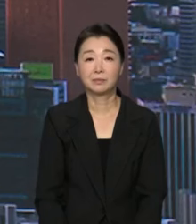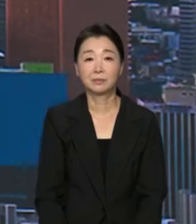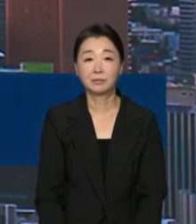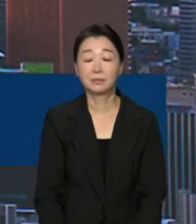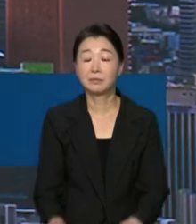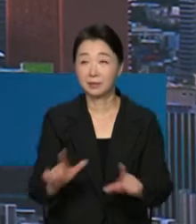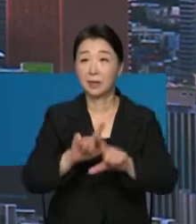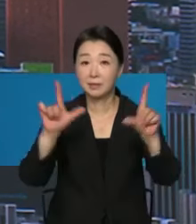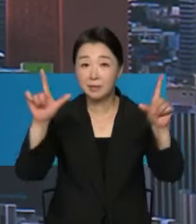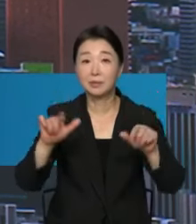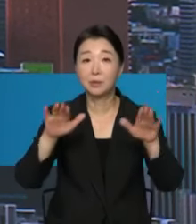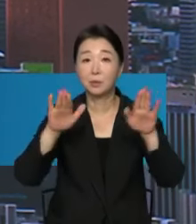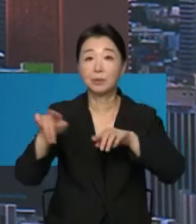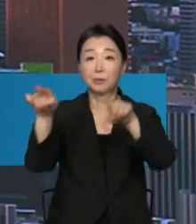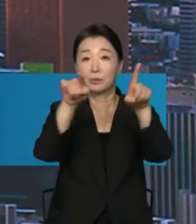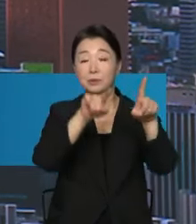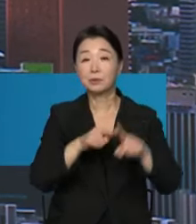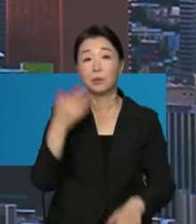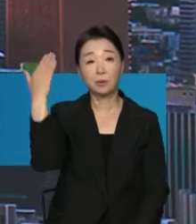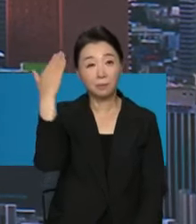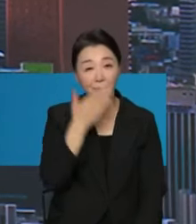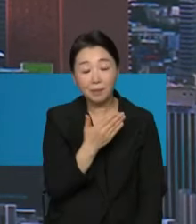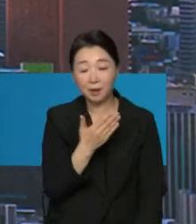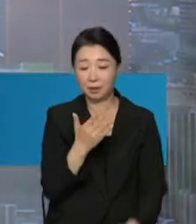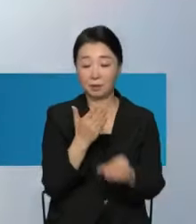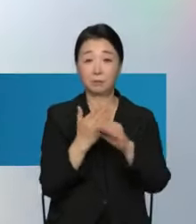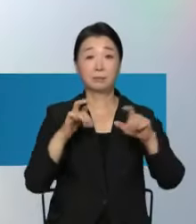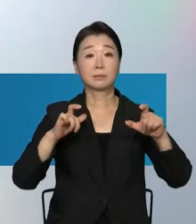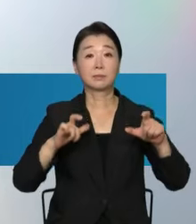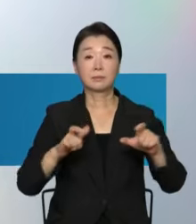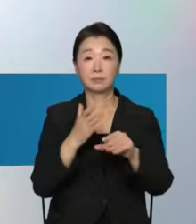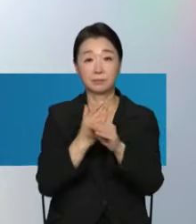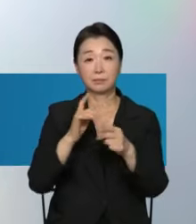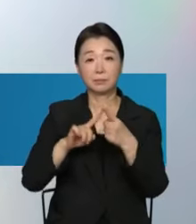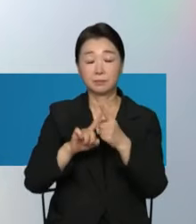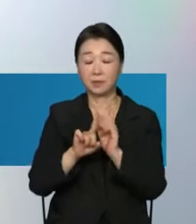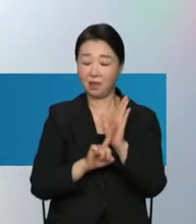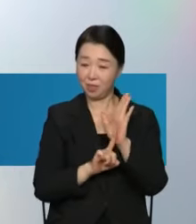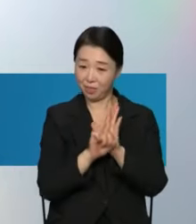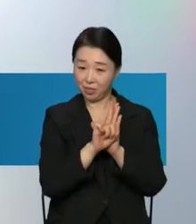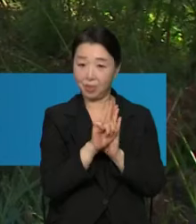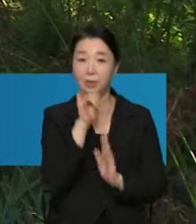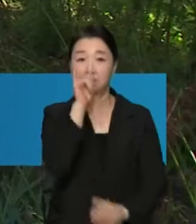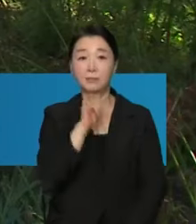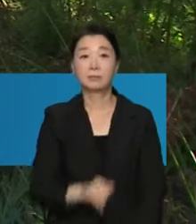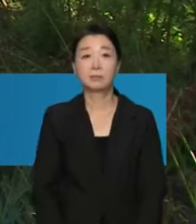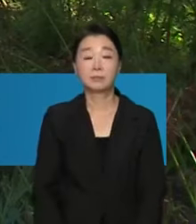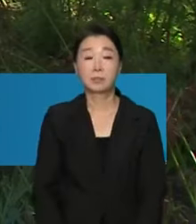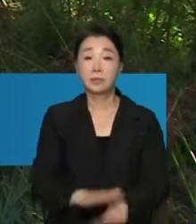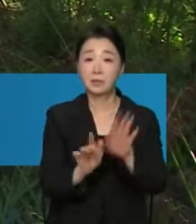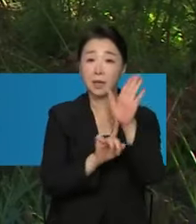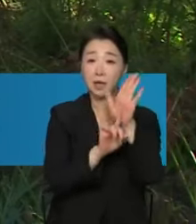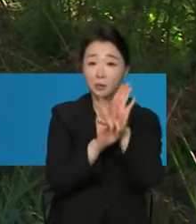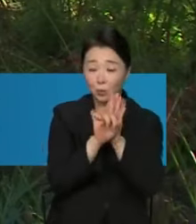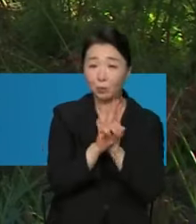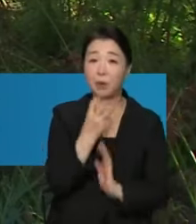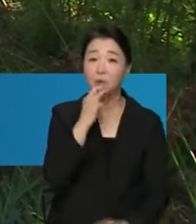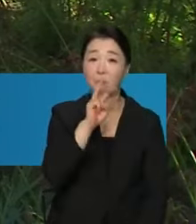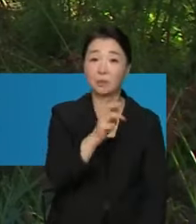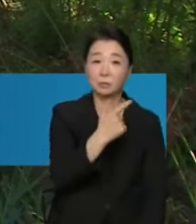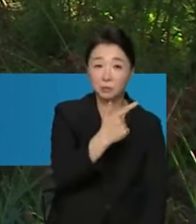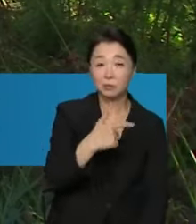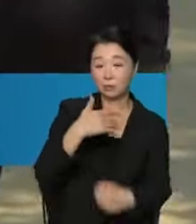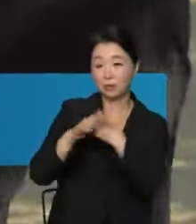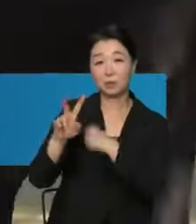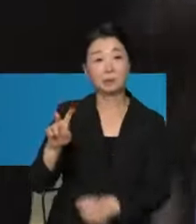끝으로 날씨입니다. 오늘은 전국이 대체로 맑은 가운데 중부지방을 중심으로 기온이 높게 나타나겠습니다. 낮 최고 기온은 서울